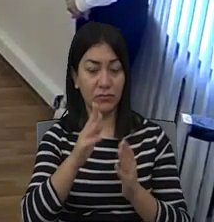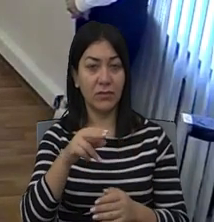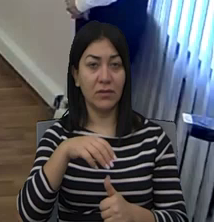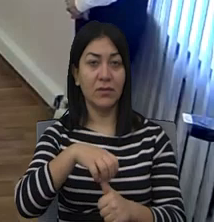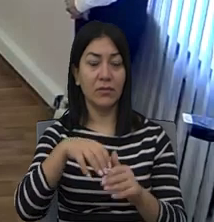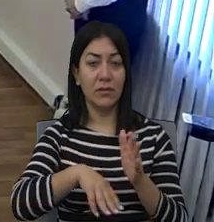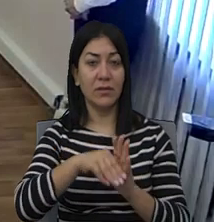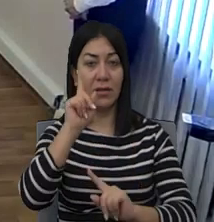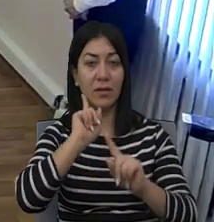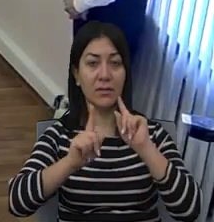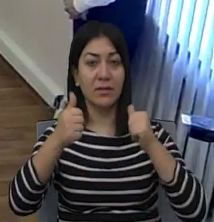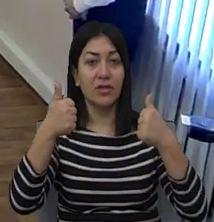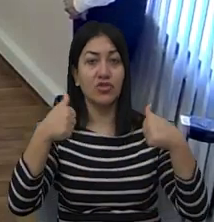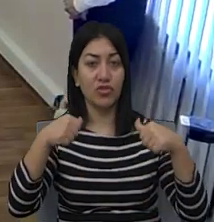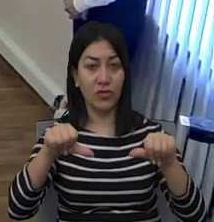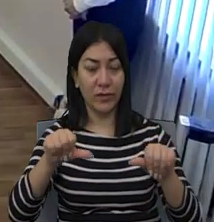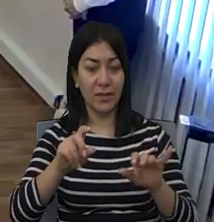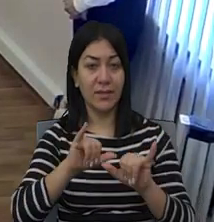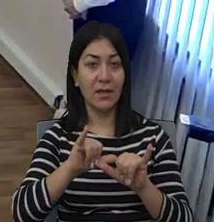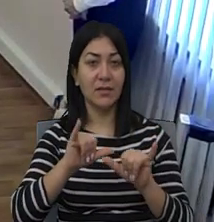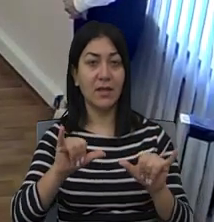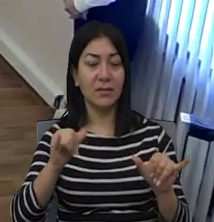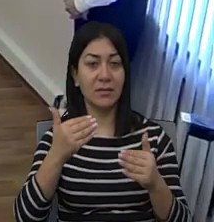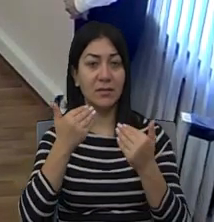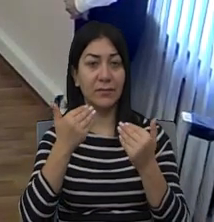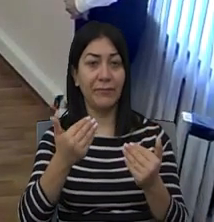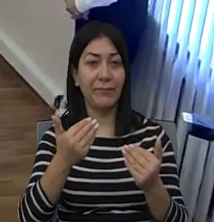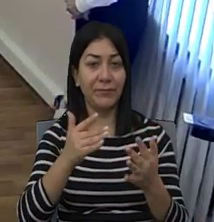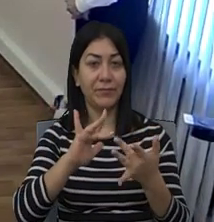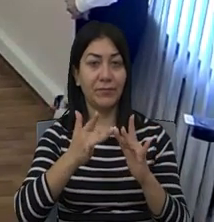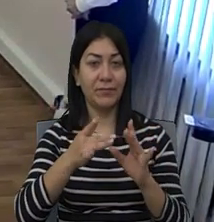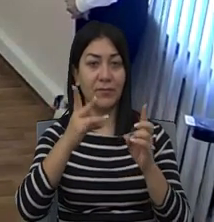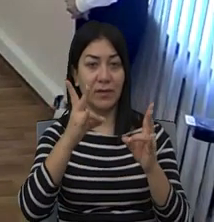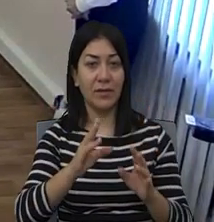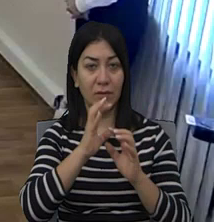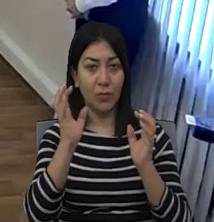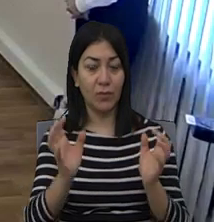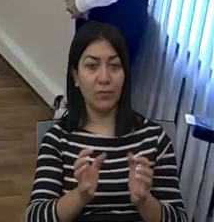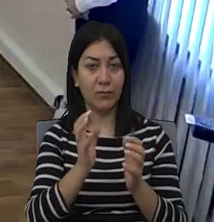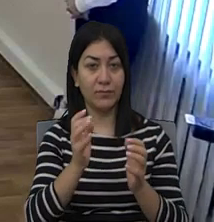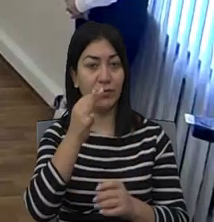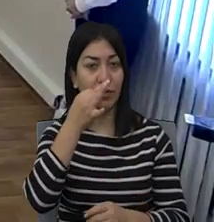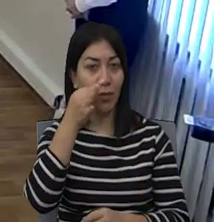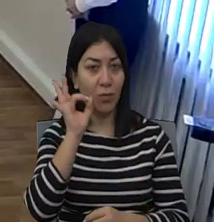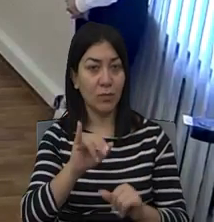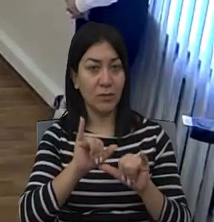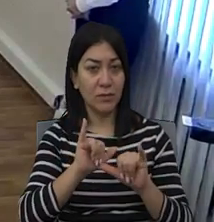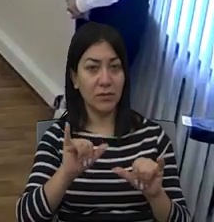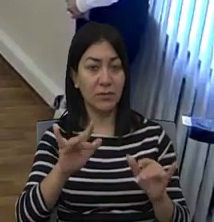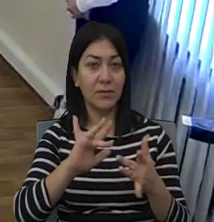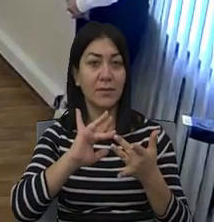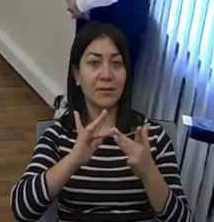ԿՀ-ին ուրեմն զարգացնելու իր կիբեր անվտանգության հմտությունները